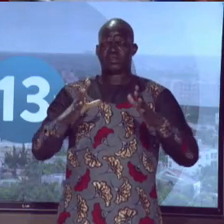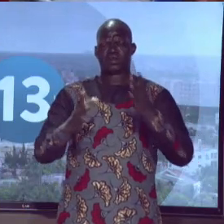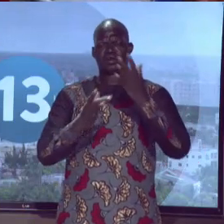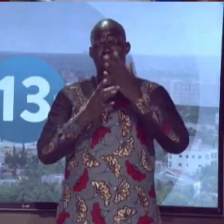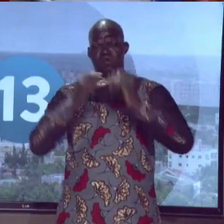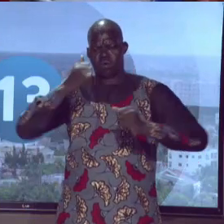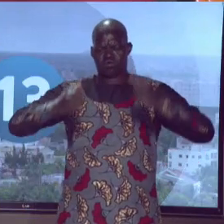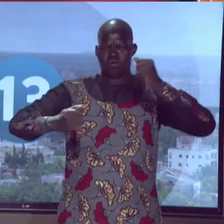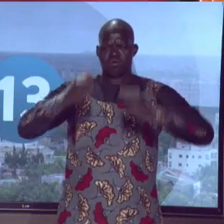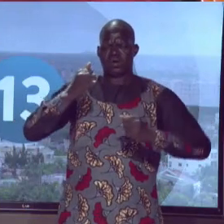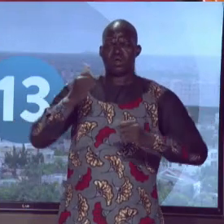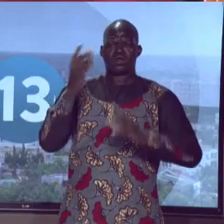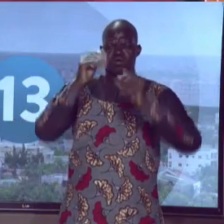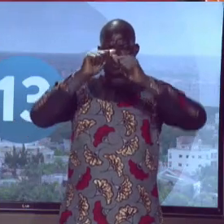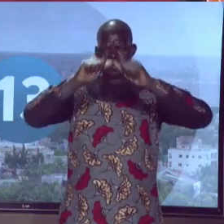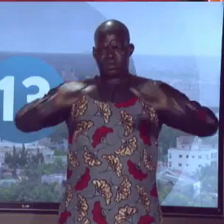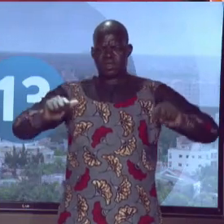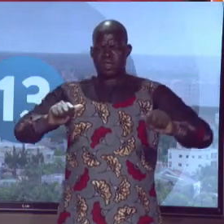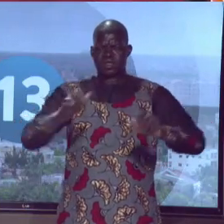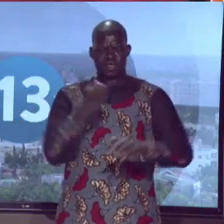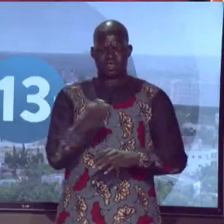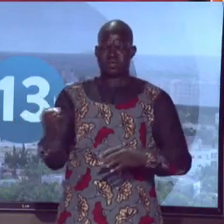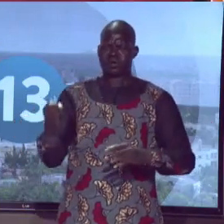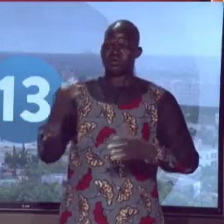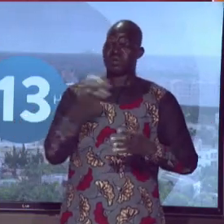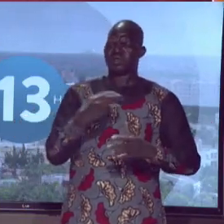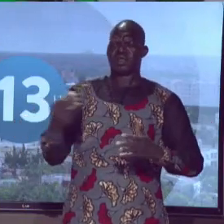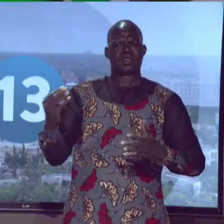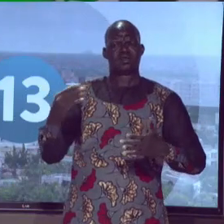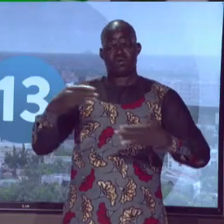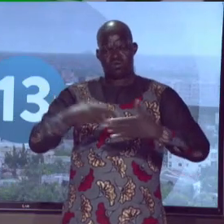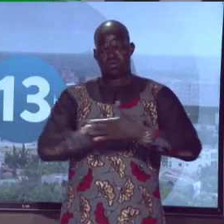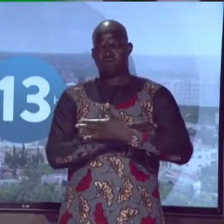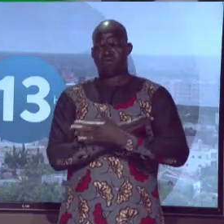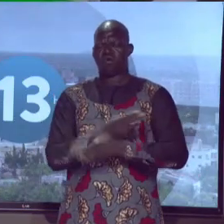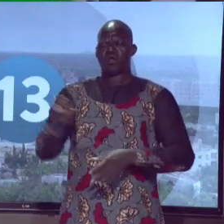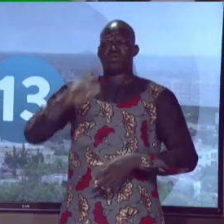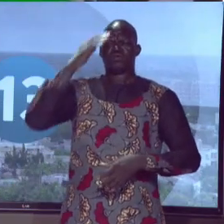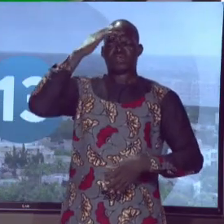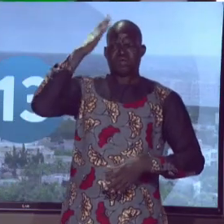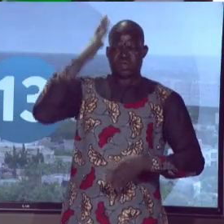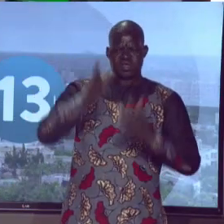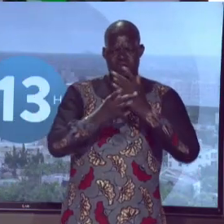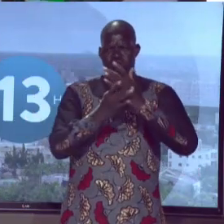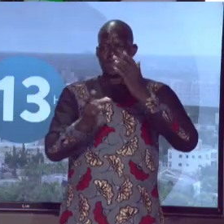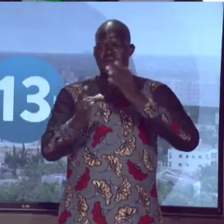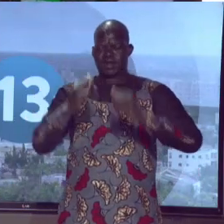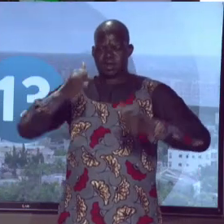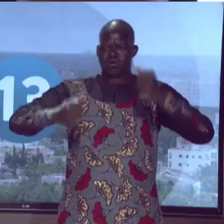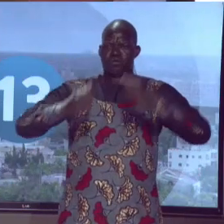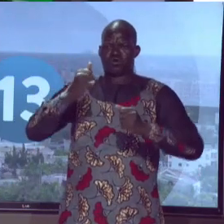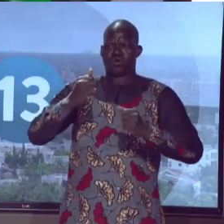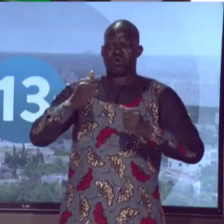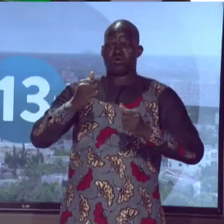automobile, dont l'atelier a été équipé de matériel de dernière génération. Vous savez qu'il y a de l'huile dans le moteur. Voilà, donc c'est le circuit